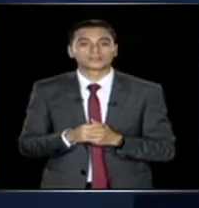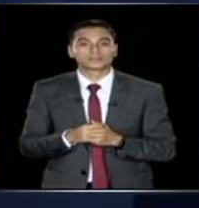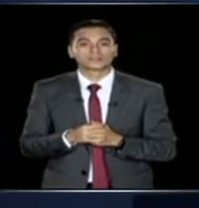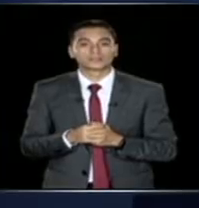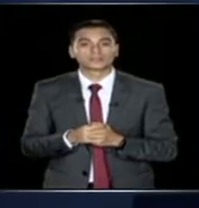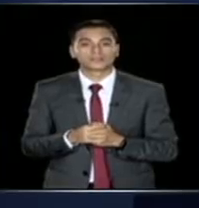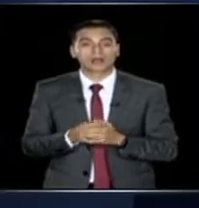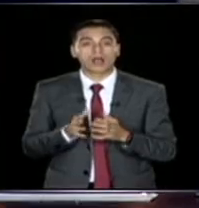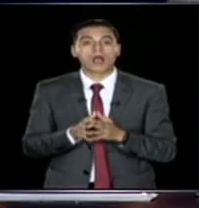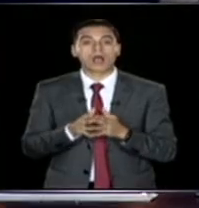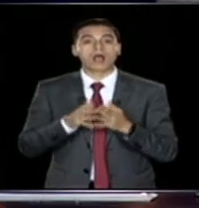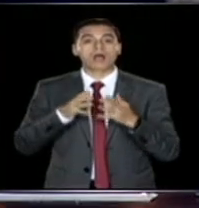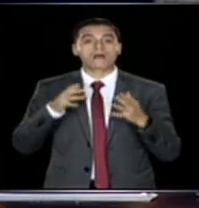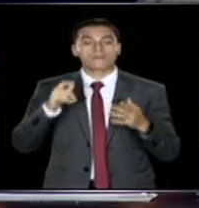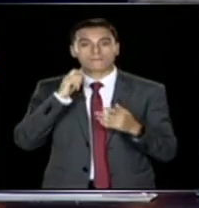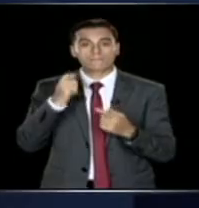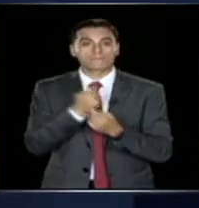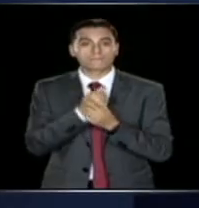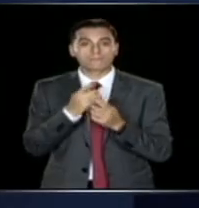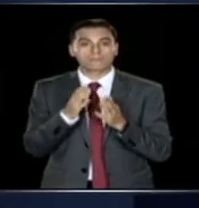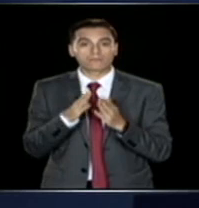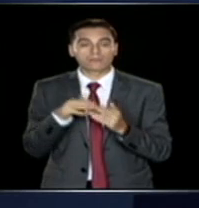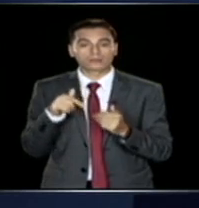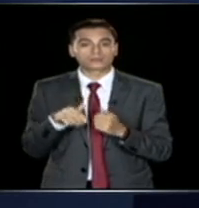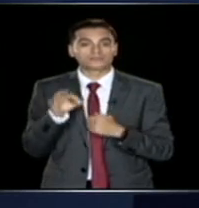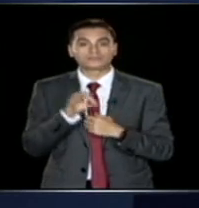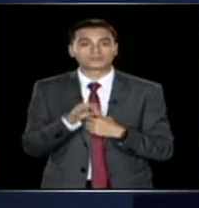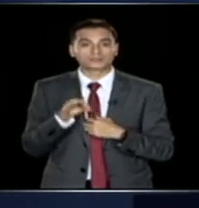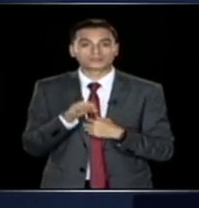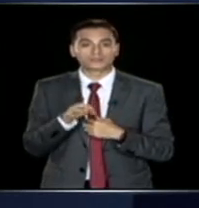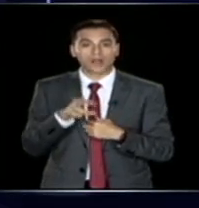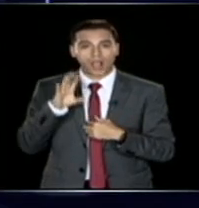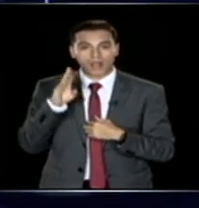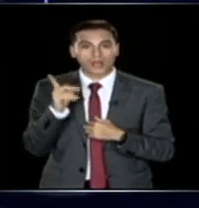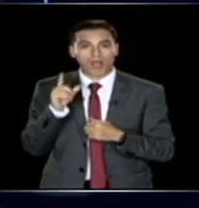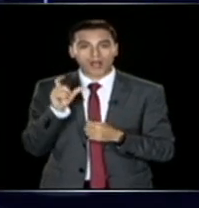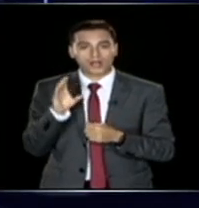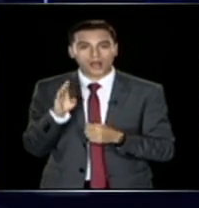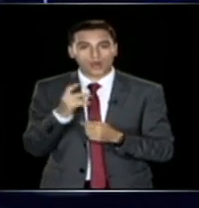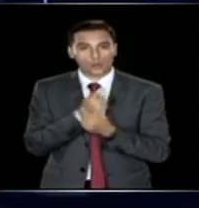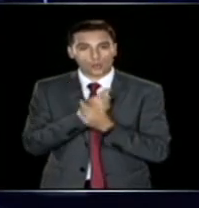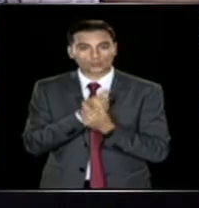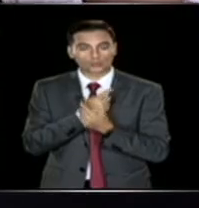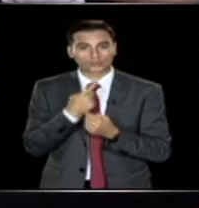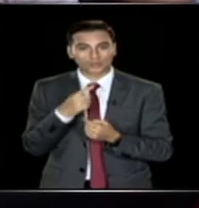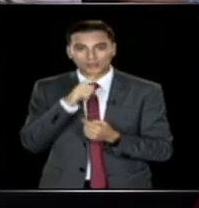لله. قولي لي، اكبر معبد في مصر ايه؟ هو الكرنك. يا ولد برافو